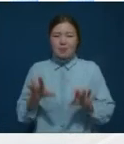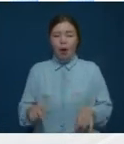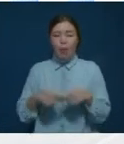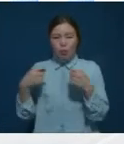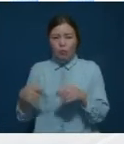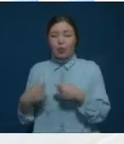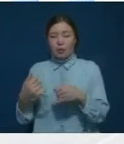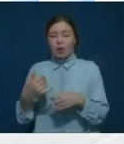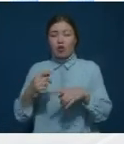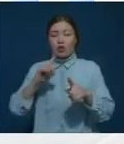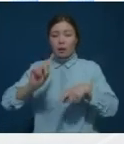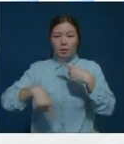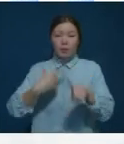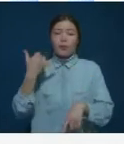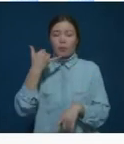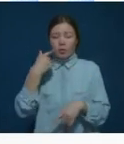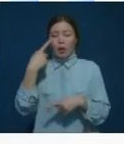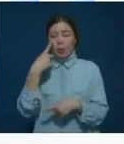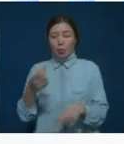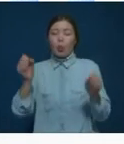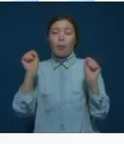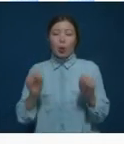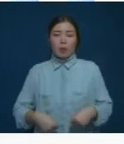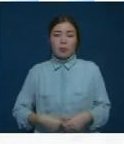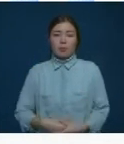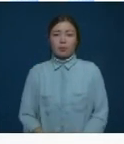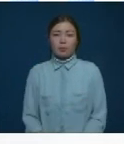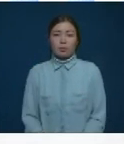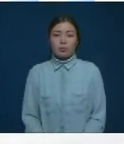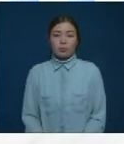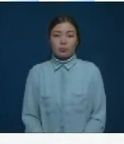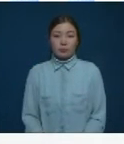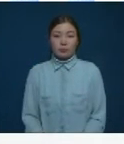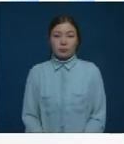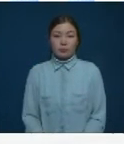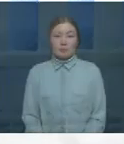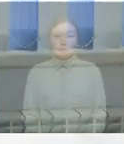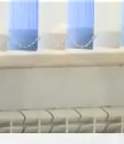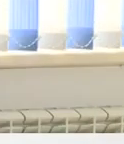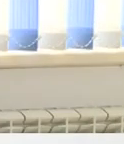бұзушылық туралы ақпарат хабарлап айтуына болады.